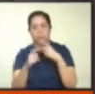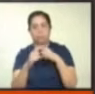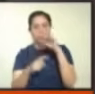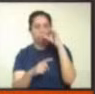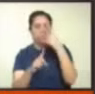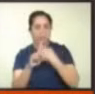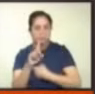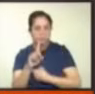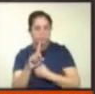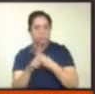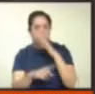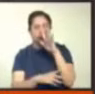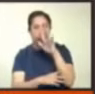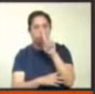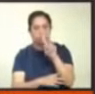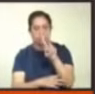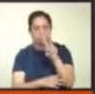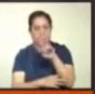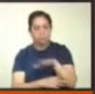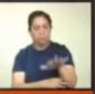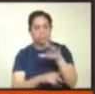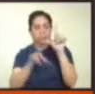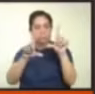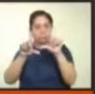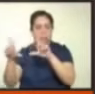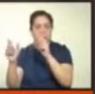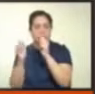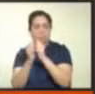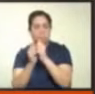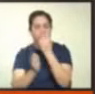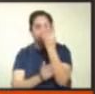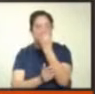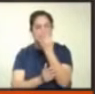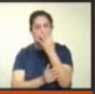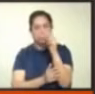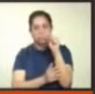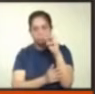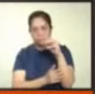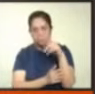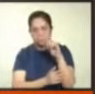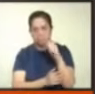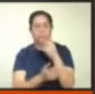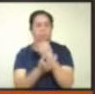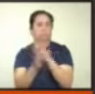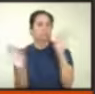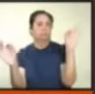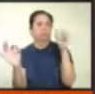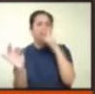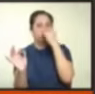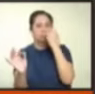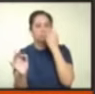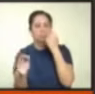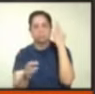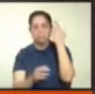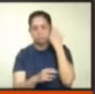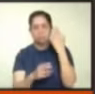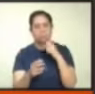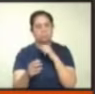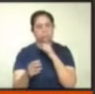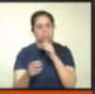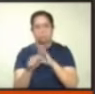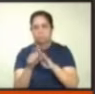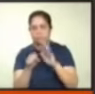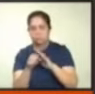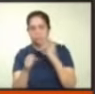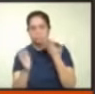8 buwan. 52 naman sa mga akusado, kabilang ang 4 na ampatuan, ang acquitted dahil sa reasonable doubt.